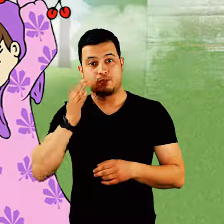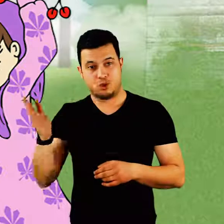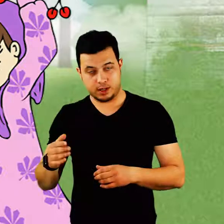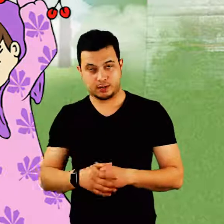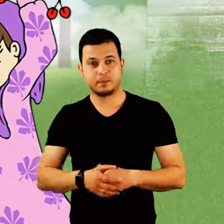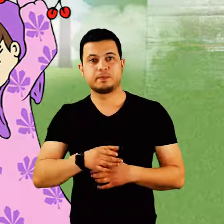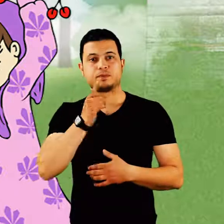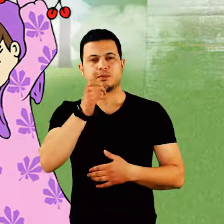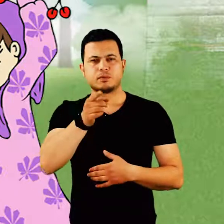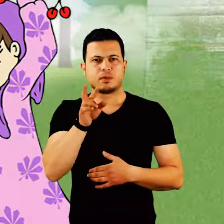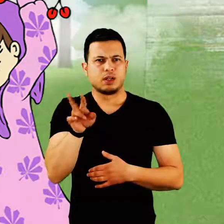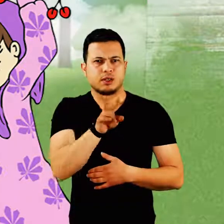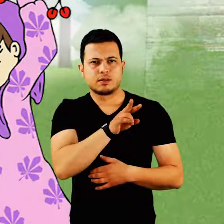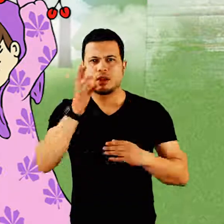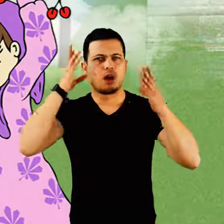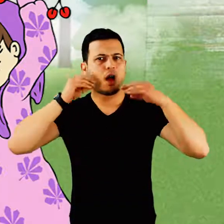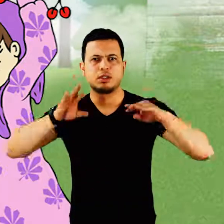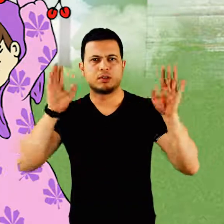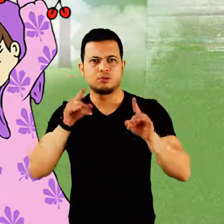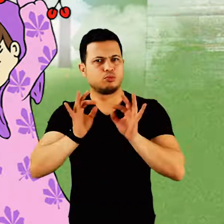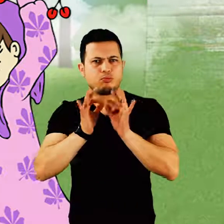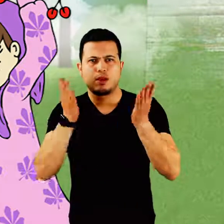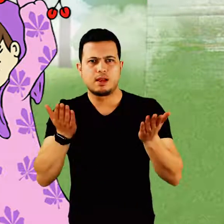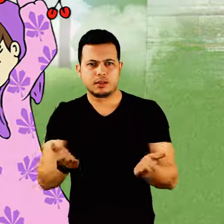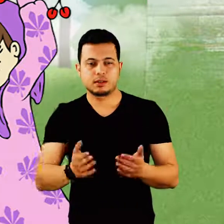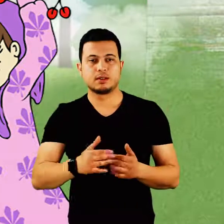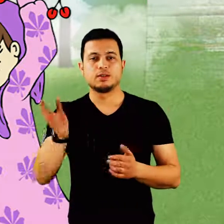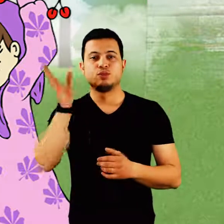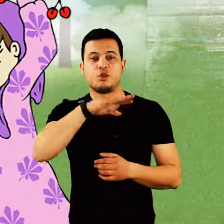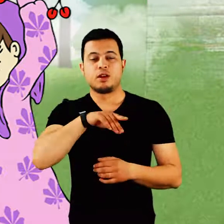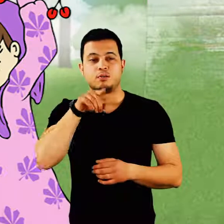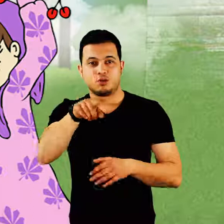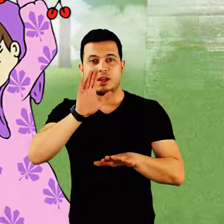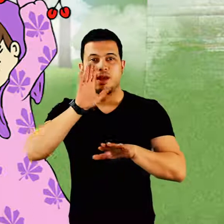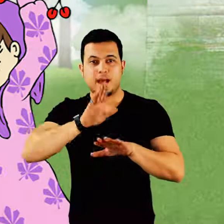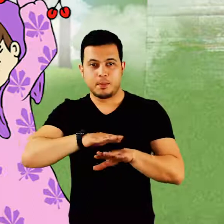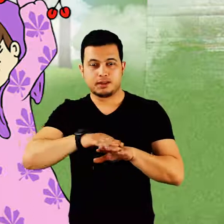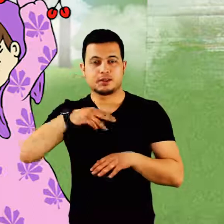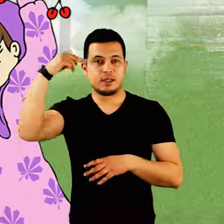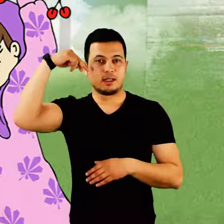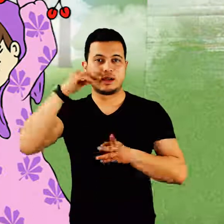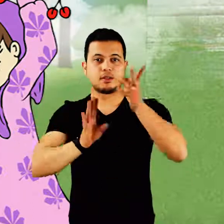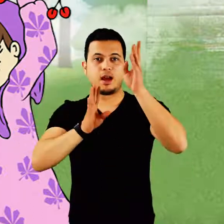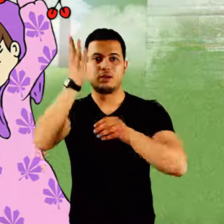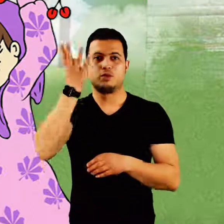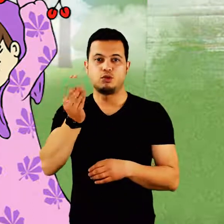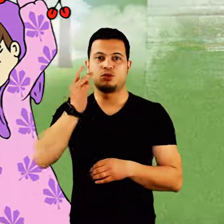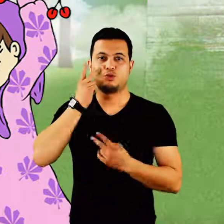Önce ikisi de ne olduğunu anlayamamıştı. Sonra bunu yapanın kiraz ağacı olduğunu fark